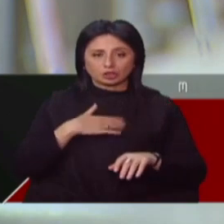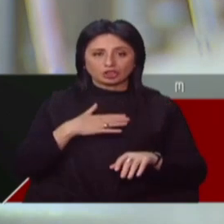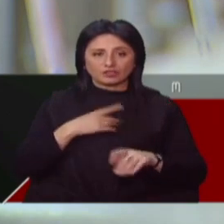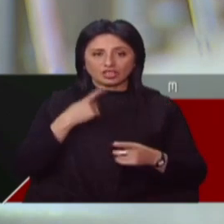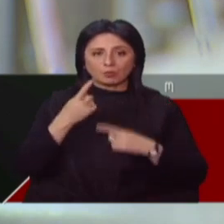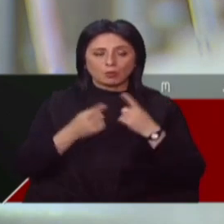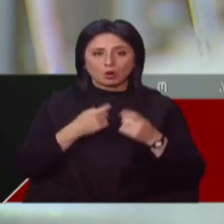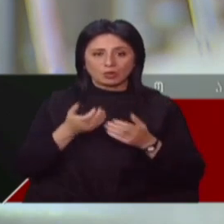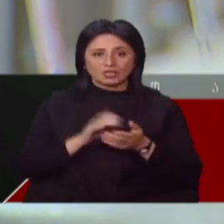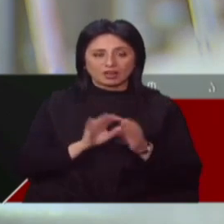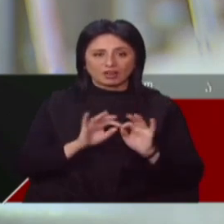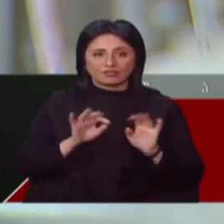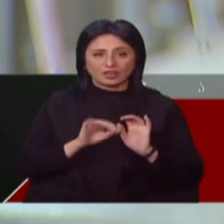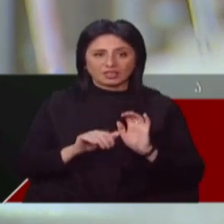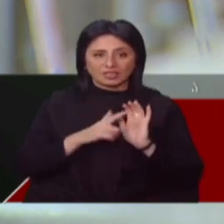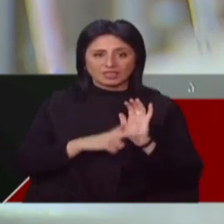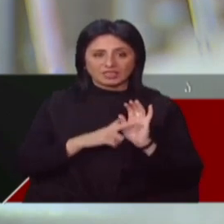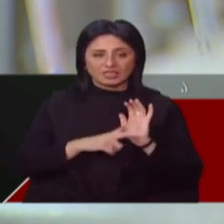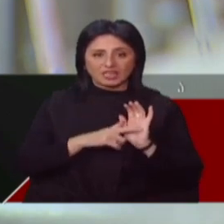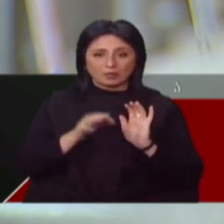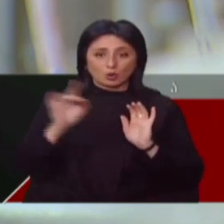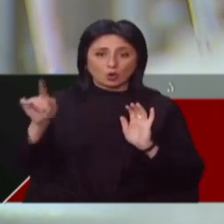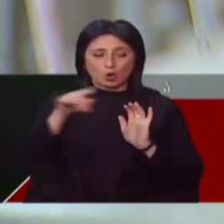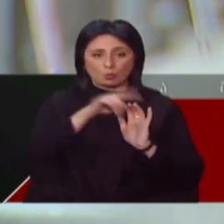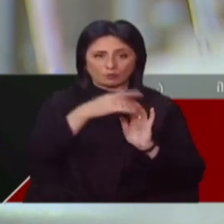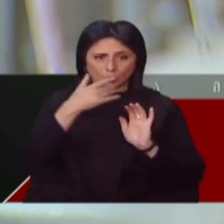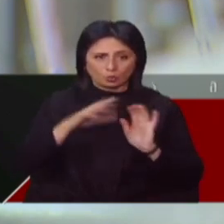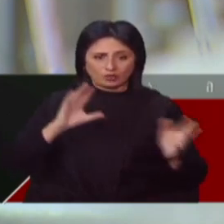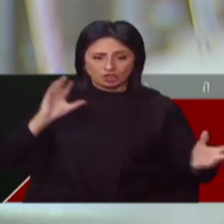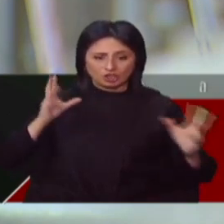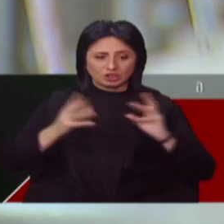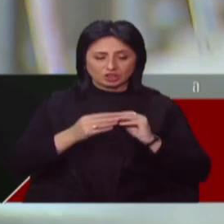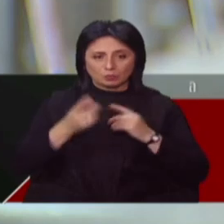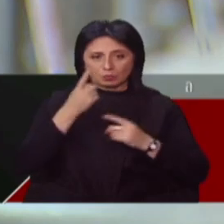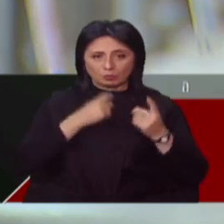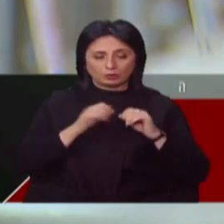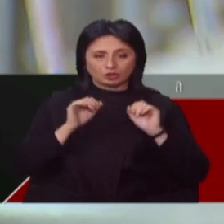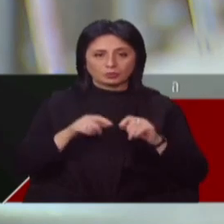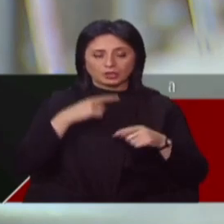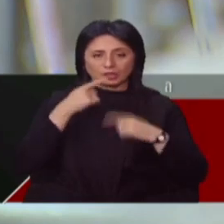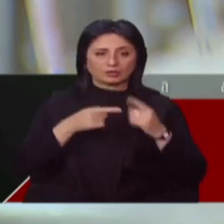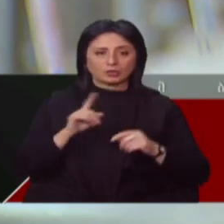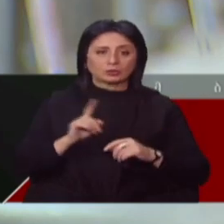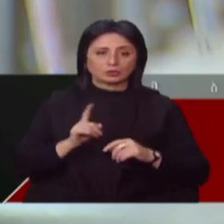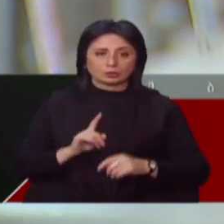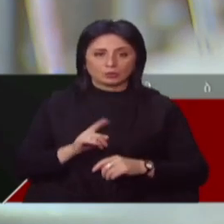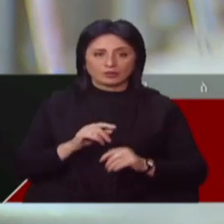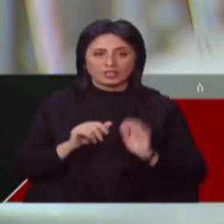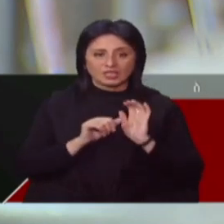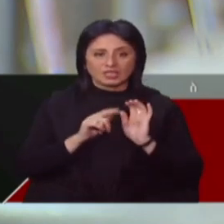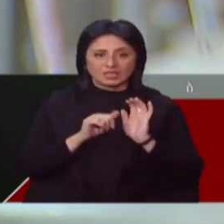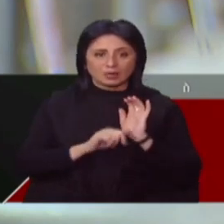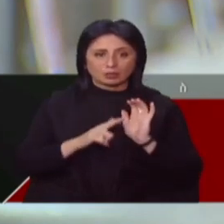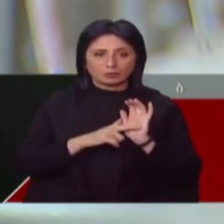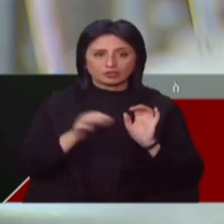ეს მონაცემები გაგვაცნო. 70-ივე უბნიდან არის უკვე დაჯამებული მონაცემები და შეიძლება ითქვას, რომ